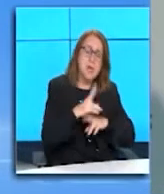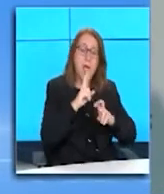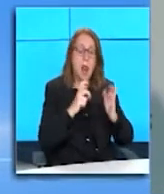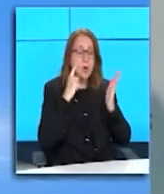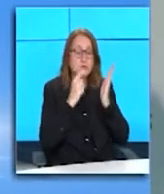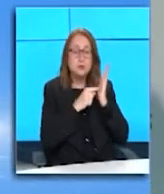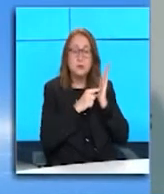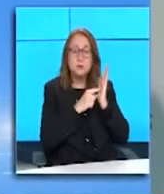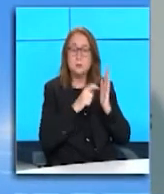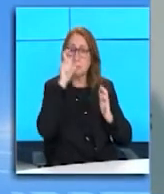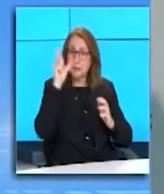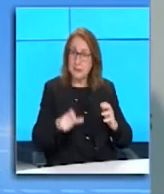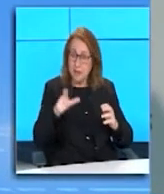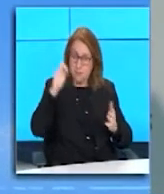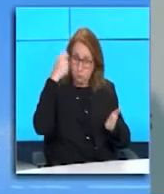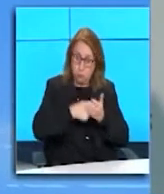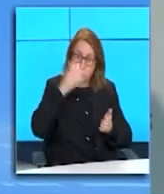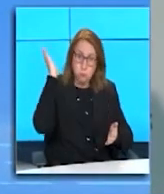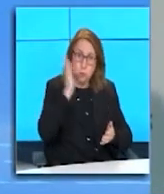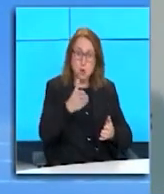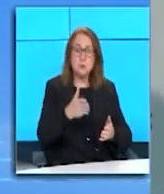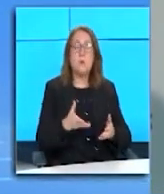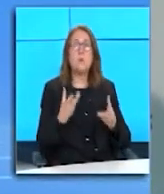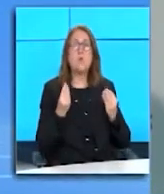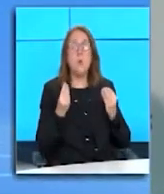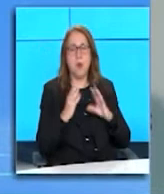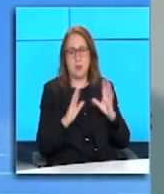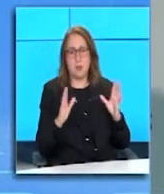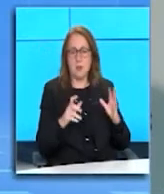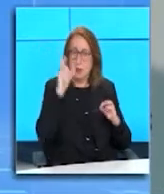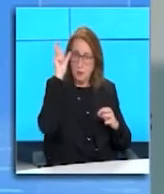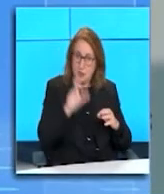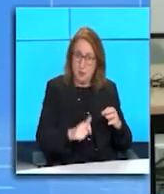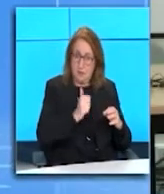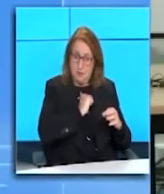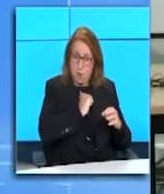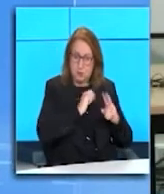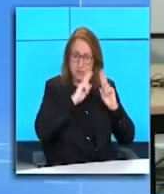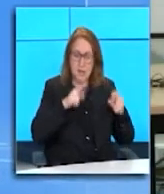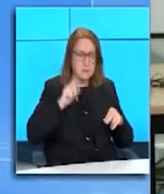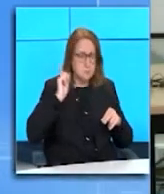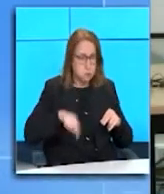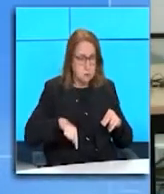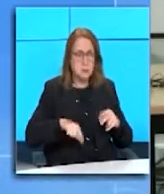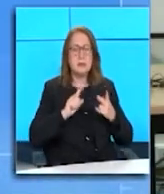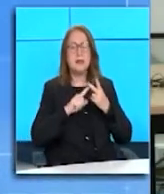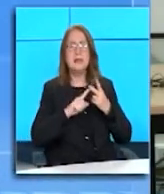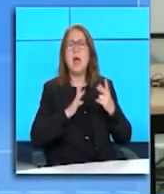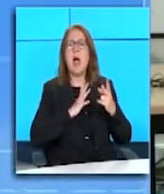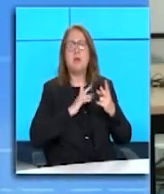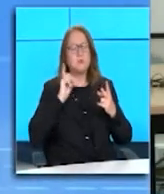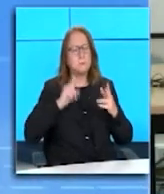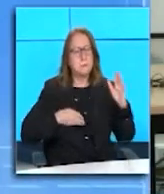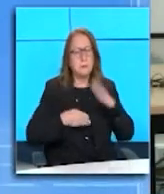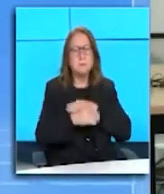είναι καταναλωτές, είναι υψηλά, ακριβώς επειδή το διακύβευμα της προστασίας της ζωής και της δημόσιας υγείας είναι ακόμα υψηλότερο. Ο έλεγχος της